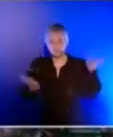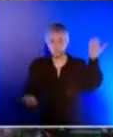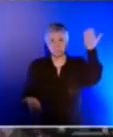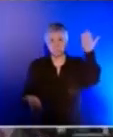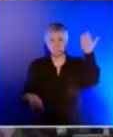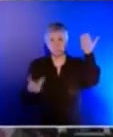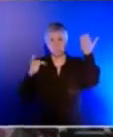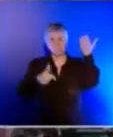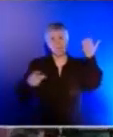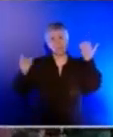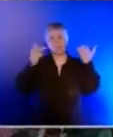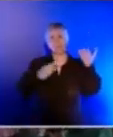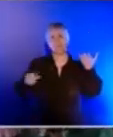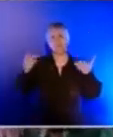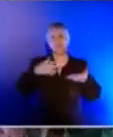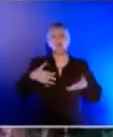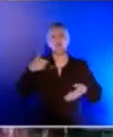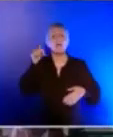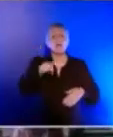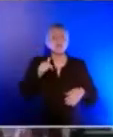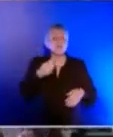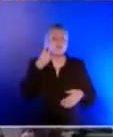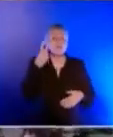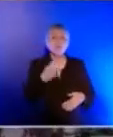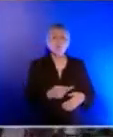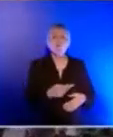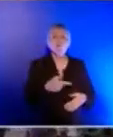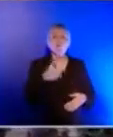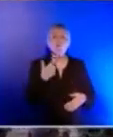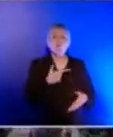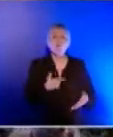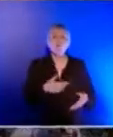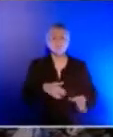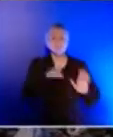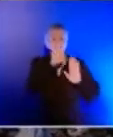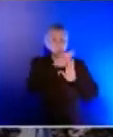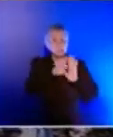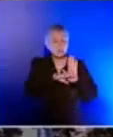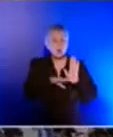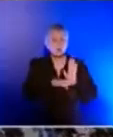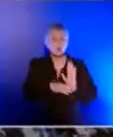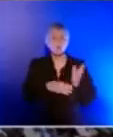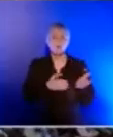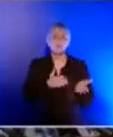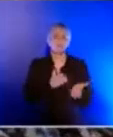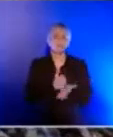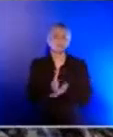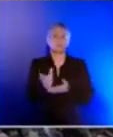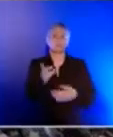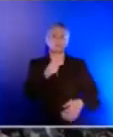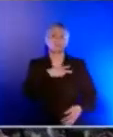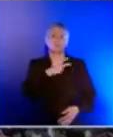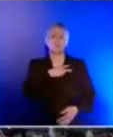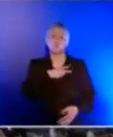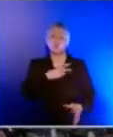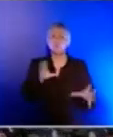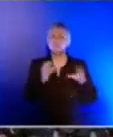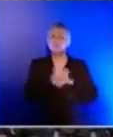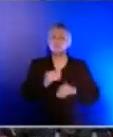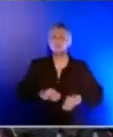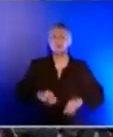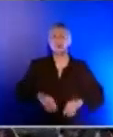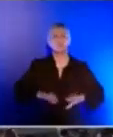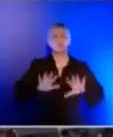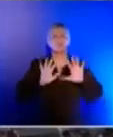ένα δίκαιο πρόγραμμα για την ψηφιακή εποχή, αλλά και για την πράσινη μετάβαση. Και η δεύτερη